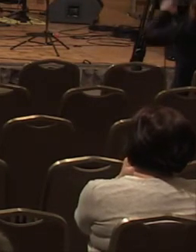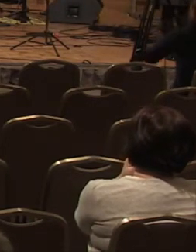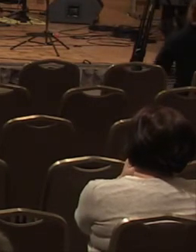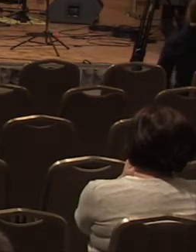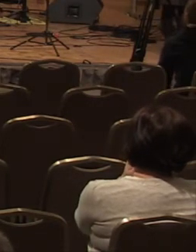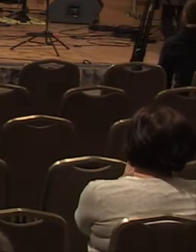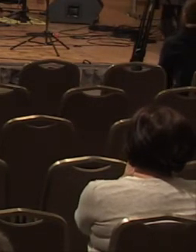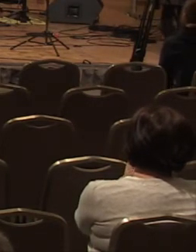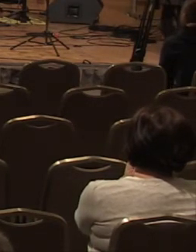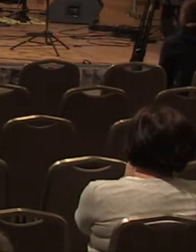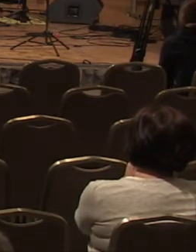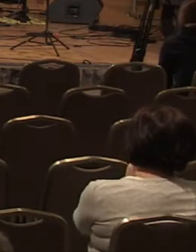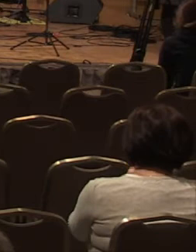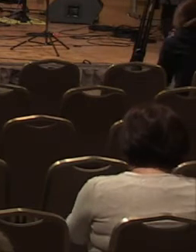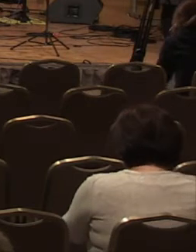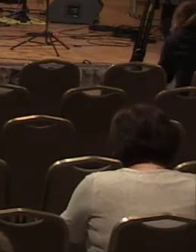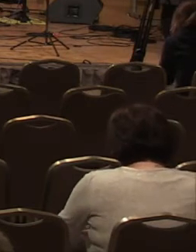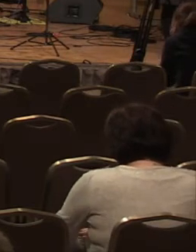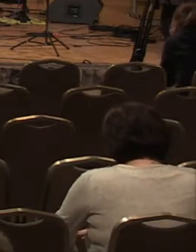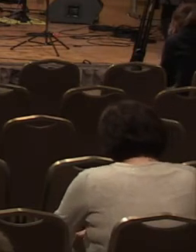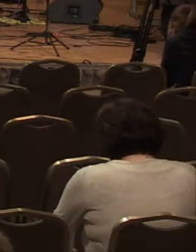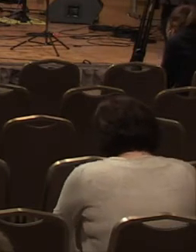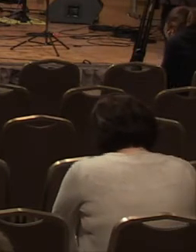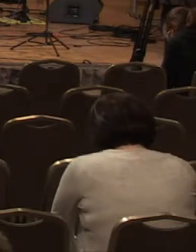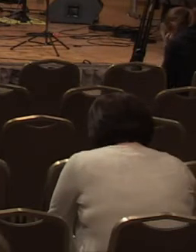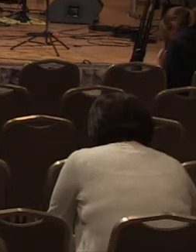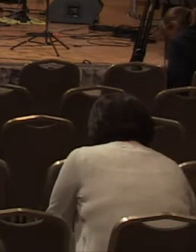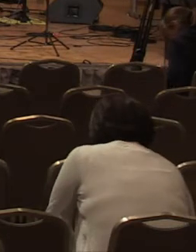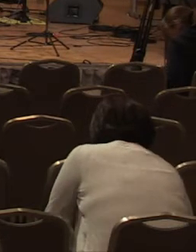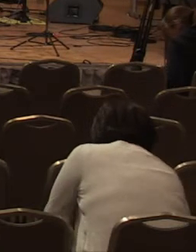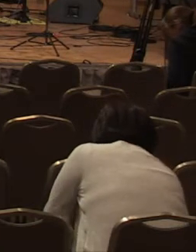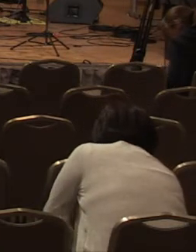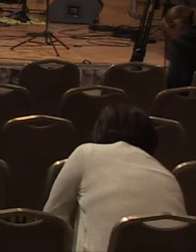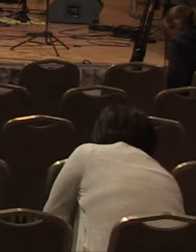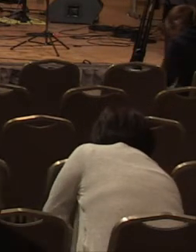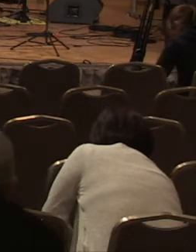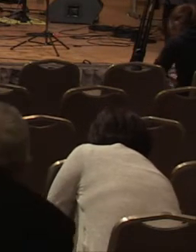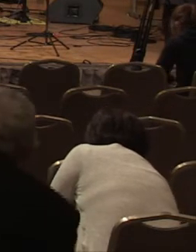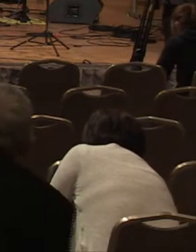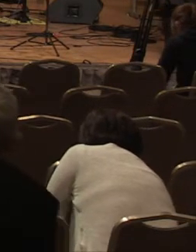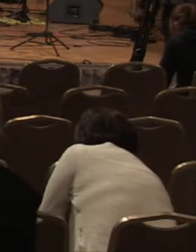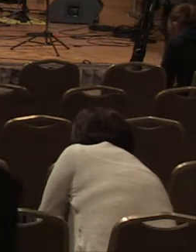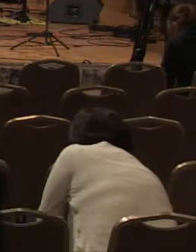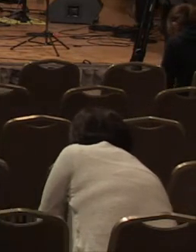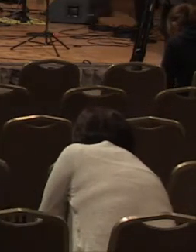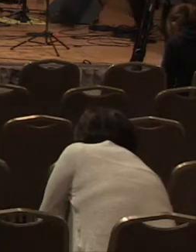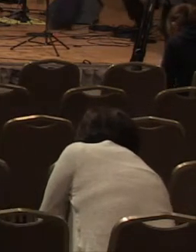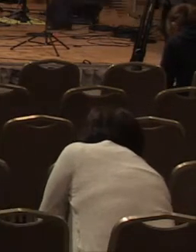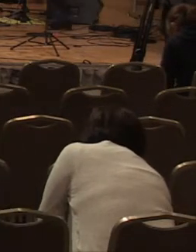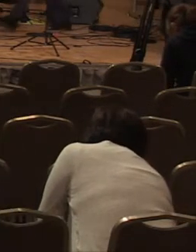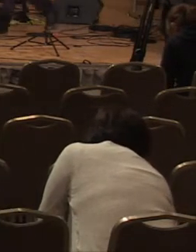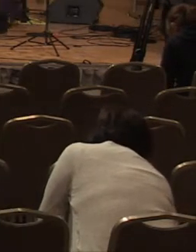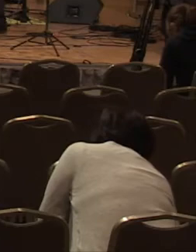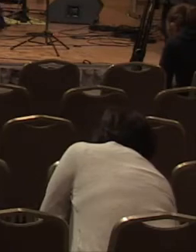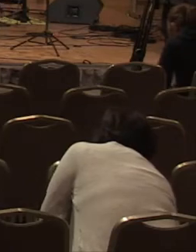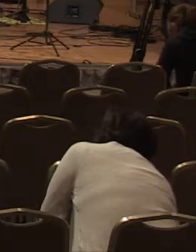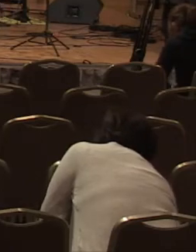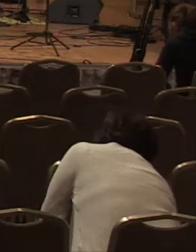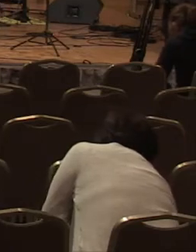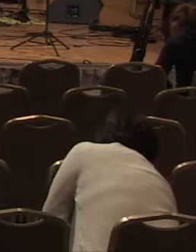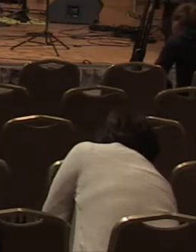それではここで献金の時を持ってまいりましょう。神の国と神の義を賛美しながら共に主に捧げてまいり